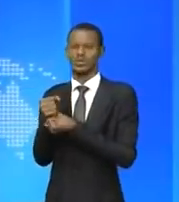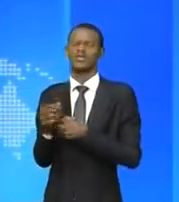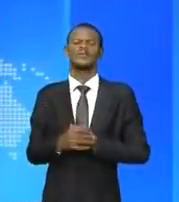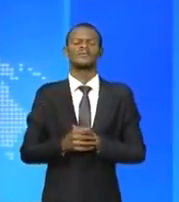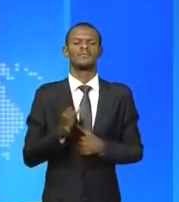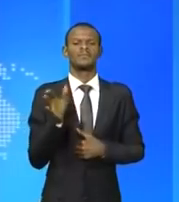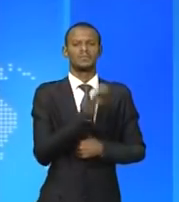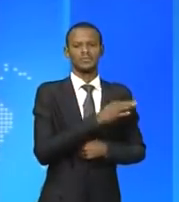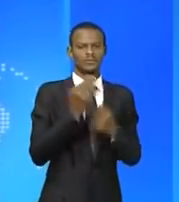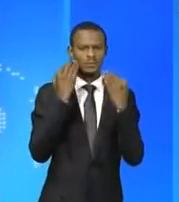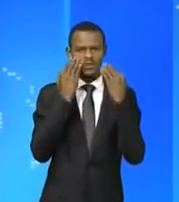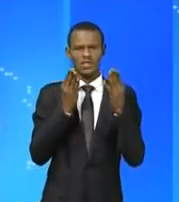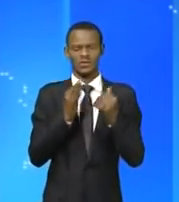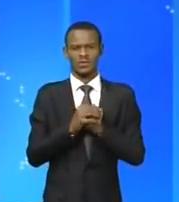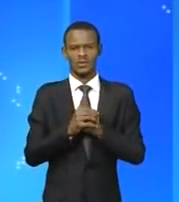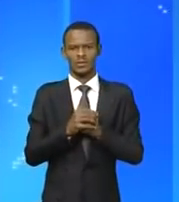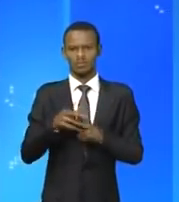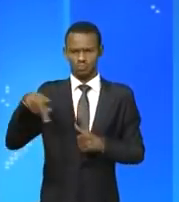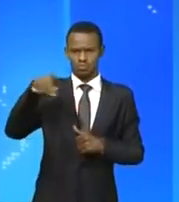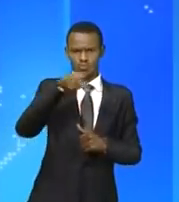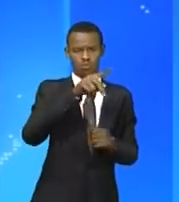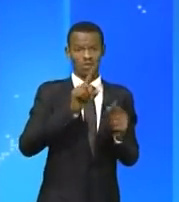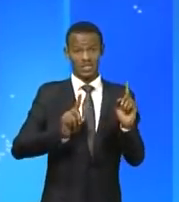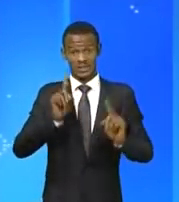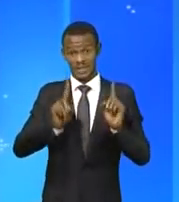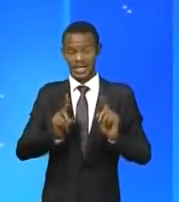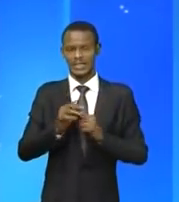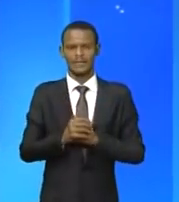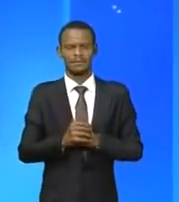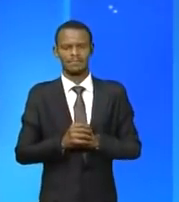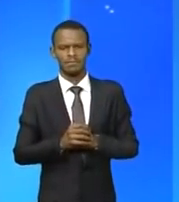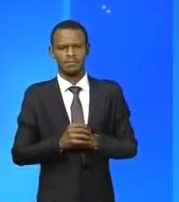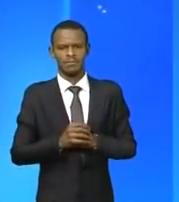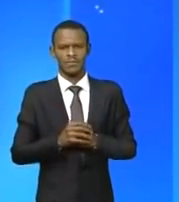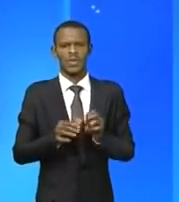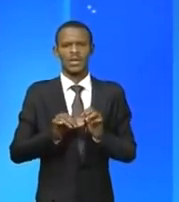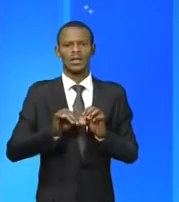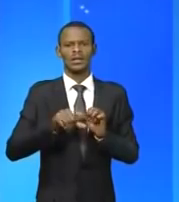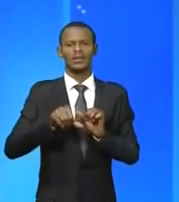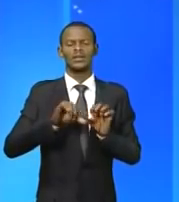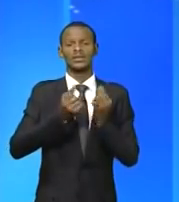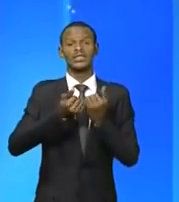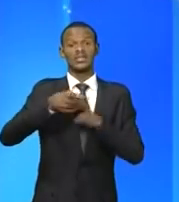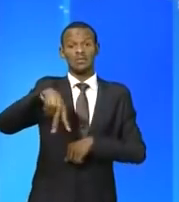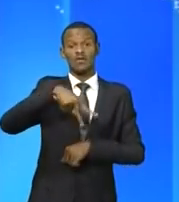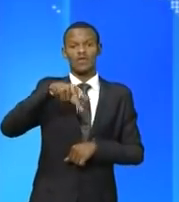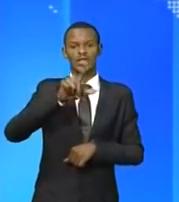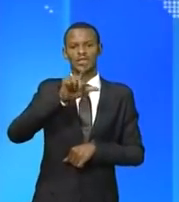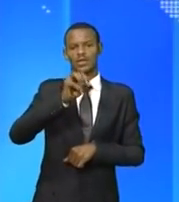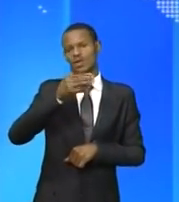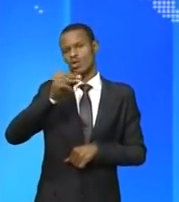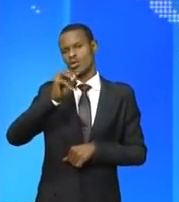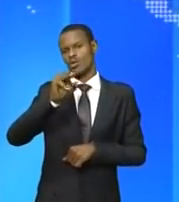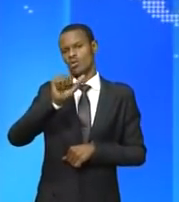Faisons un tour d'horizon dans quelques provinces du pays. L'Assemblée provinciale de Lomami a déclaré recevable